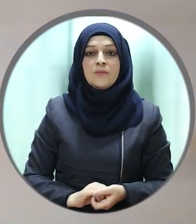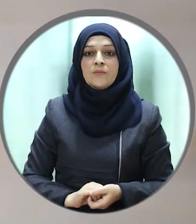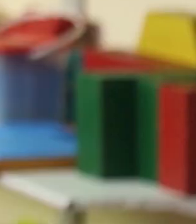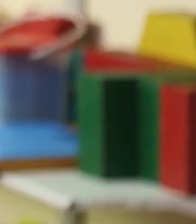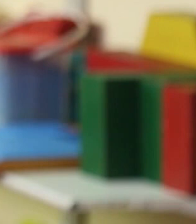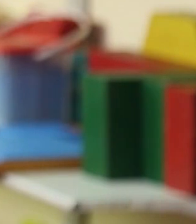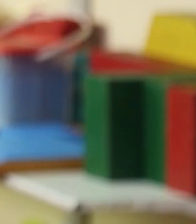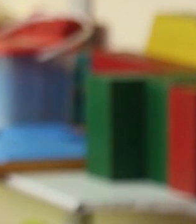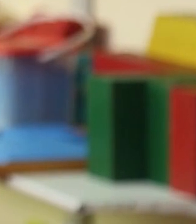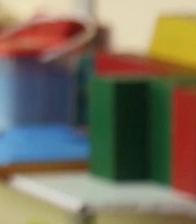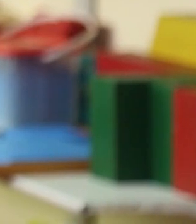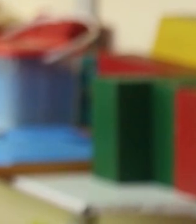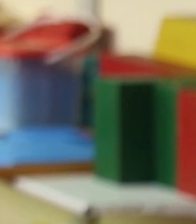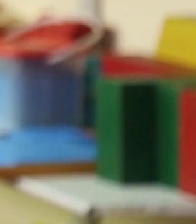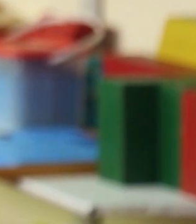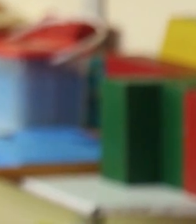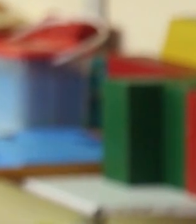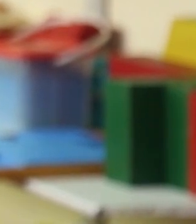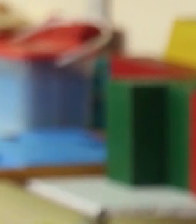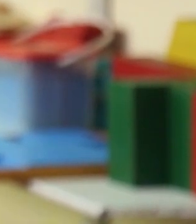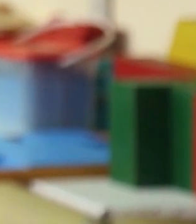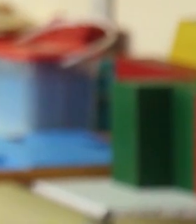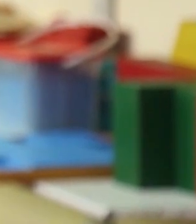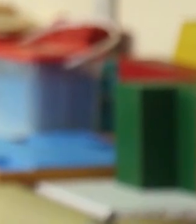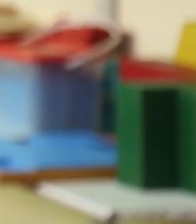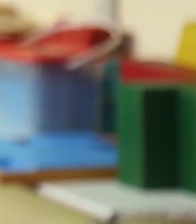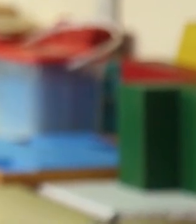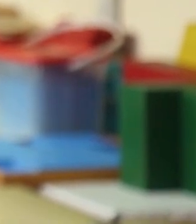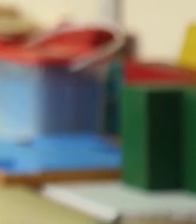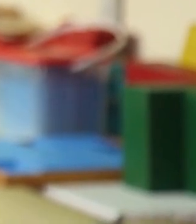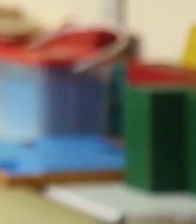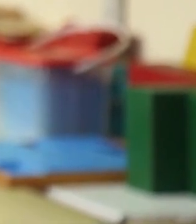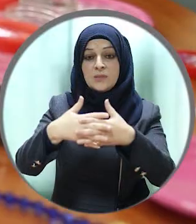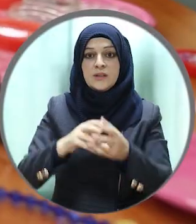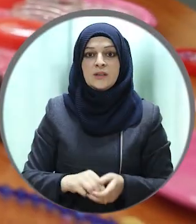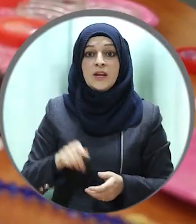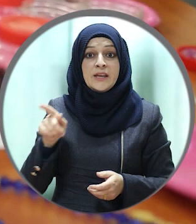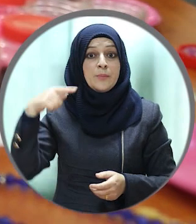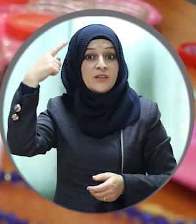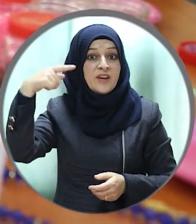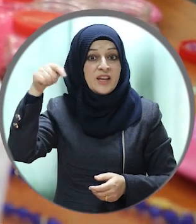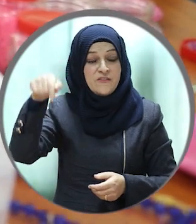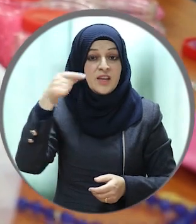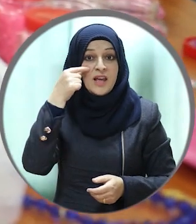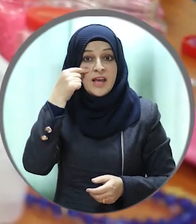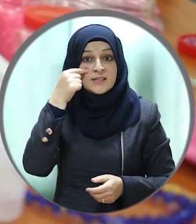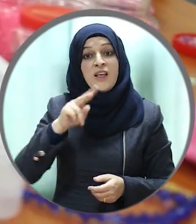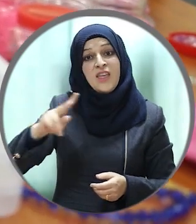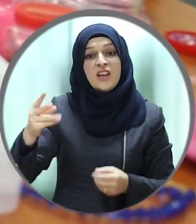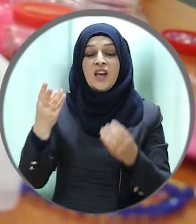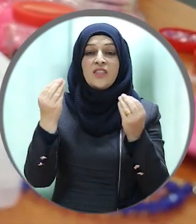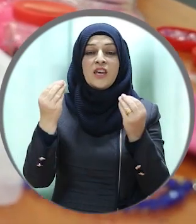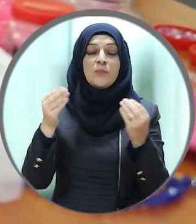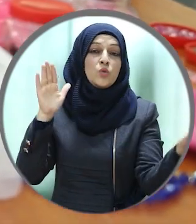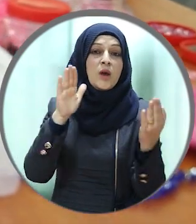بنجاح ورحت على الجامعة خدمة اجتماعية. أنا بفكر في ناس ثانية